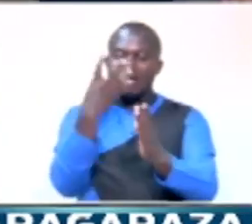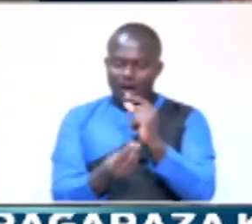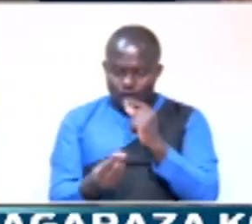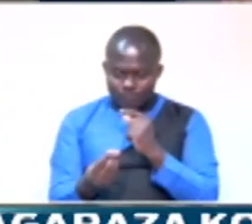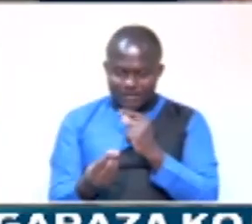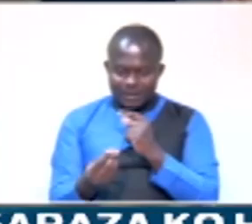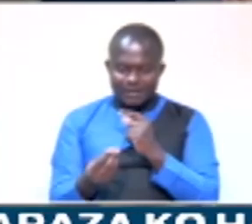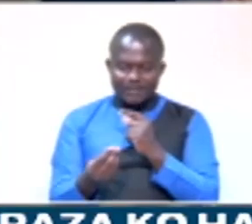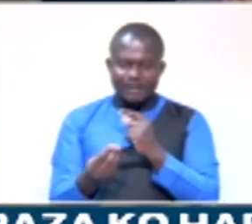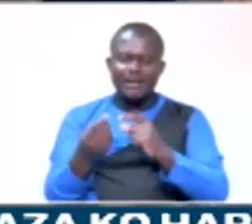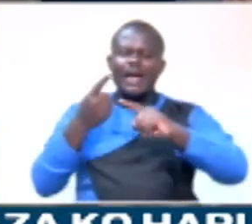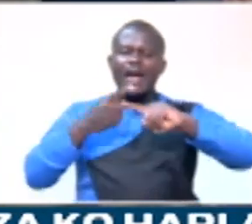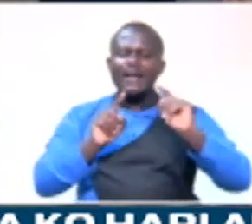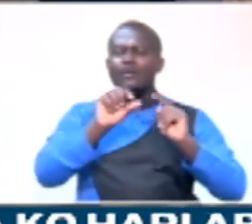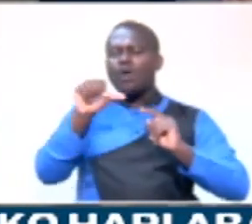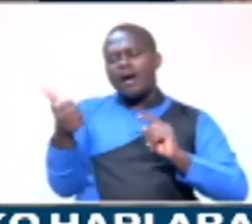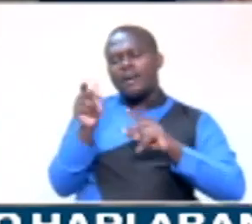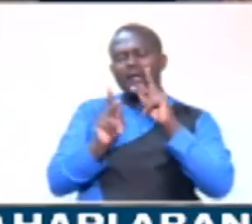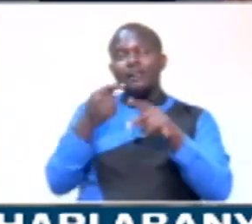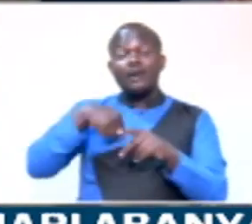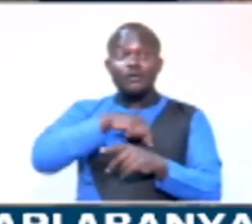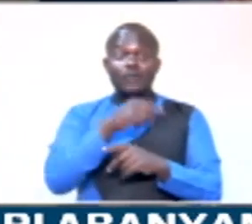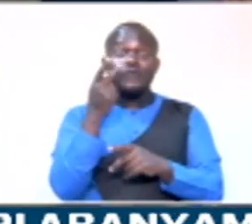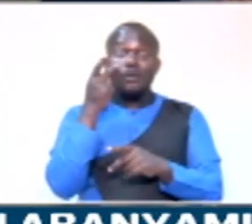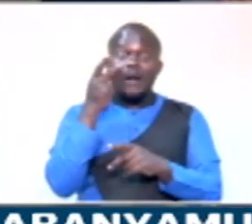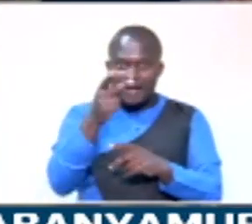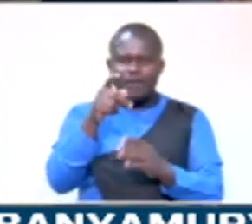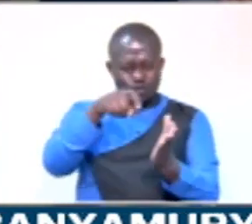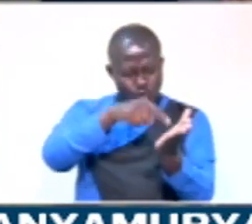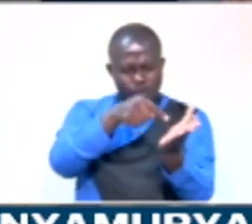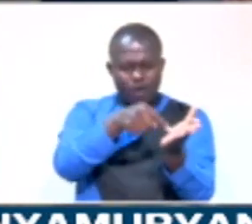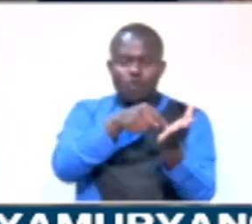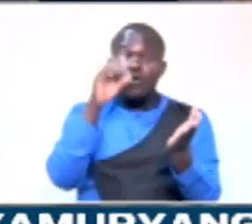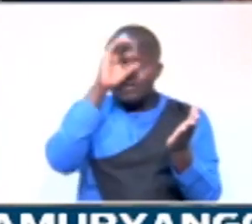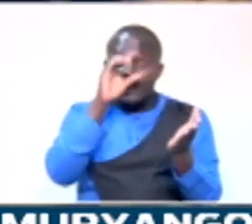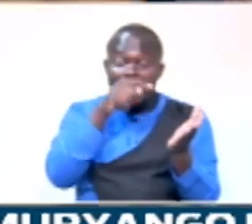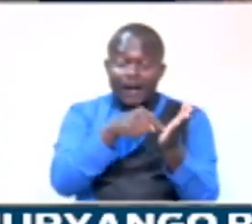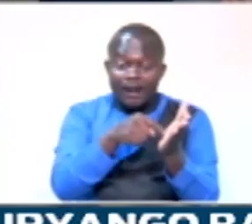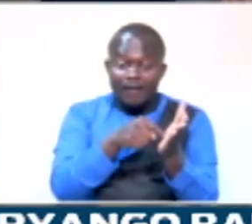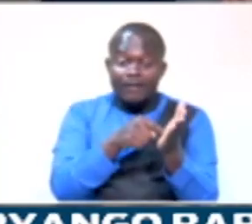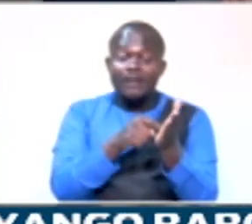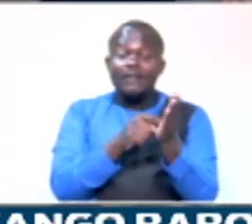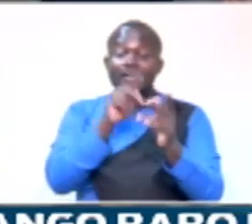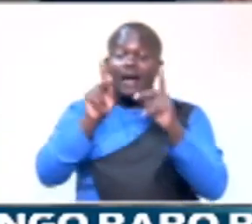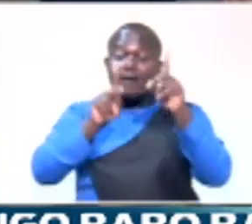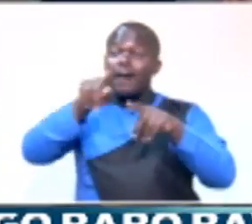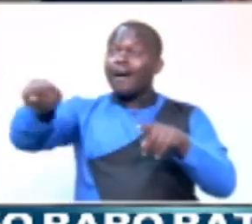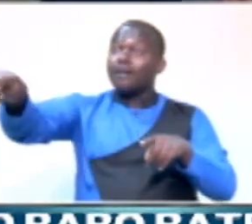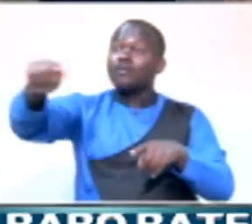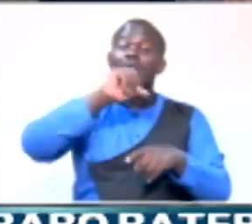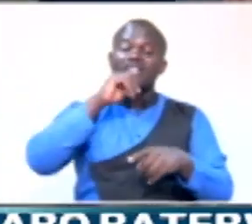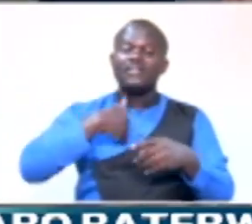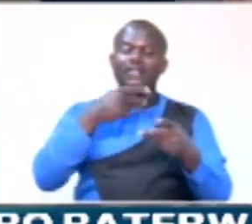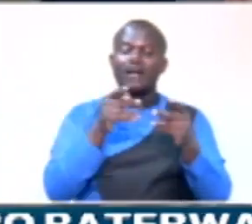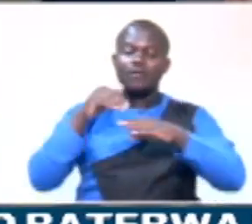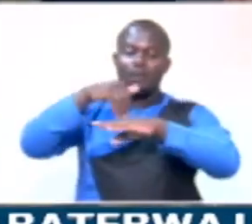arahumbye. Ariko abandi bantu twe tureba, abo mukwiye kuba mureba, bahomba ni abaturage kuko batagifite aho batwara